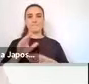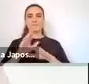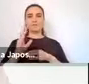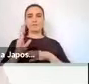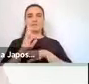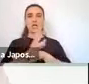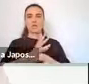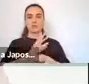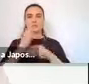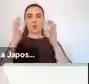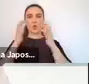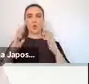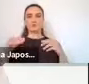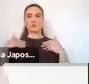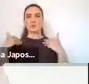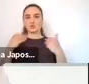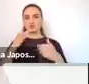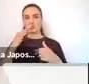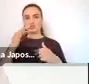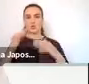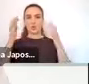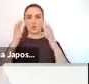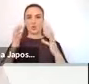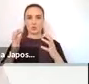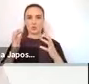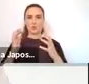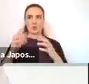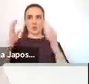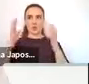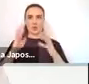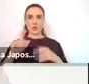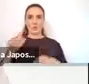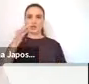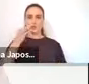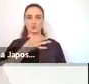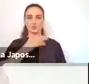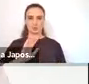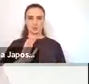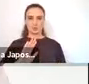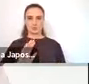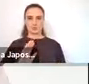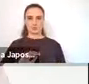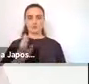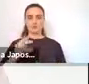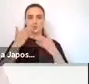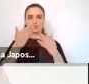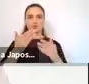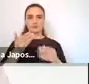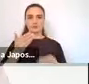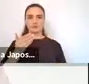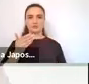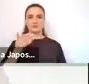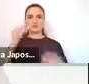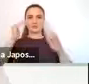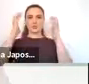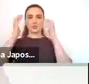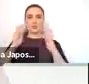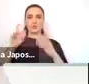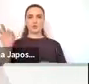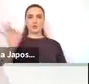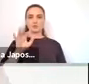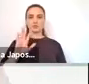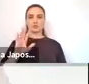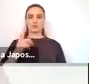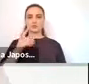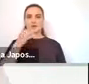ლომს, რომ გამარჯობა ლომო და მე უი ლომი არ პასუხობს. აი კითხებით რომ უი ლომი არ პასუხობს, რატომ